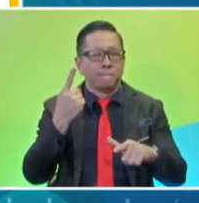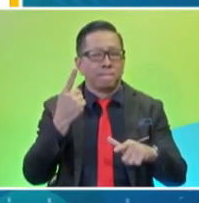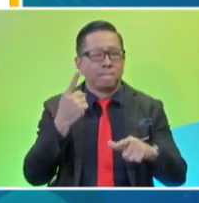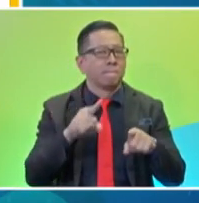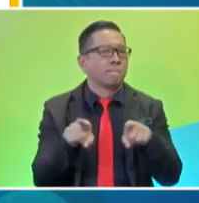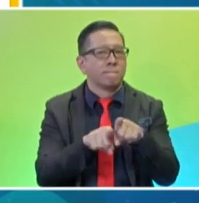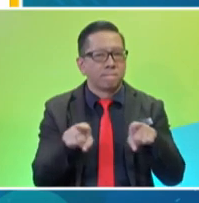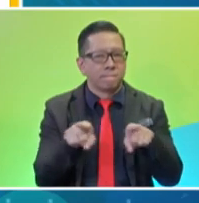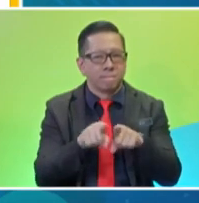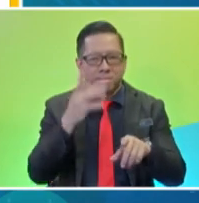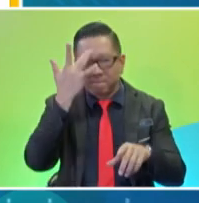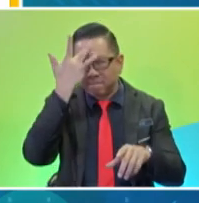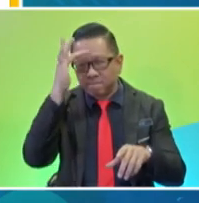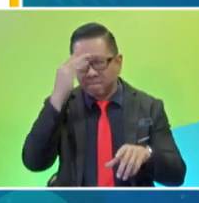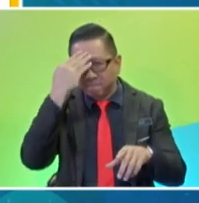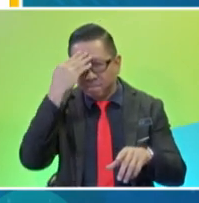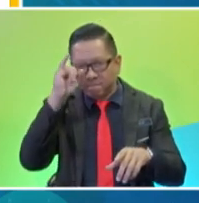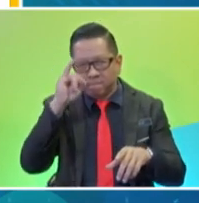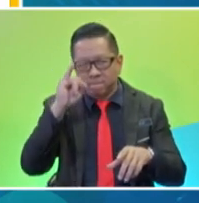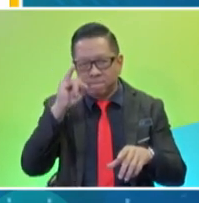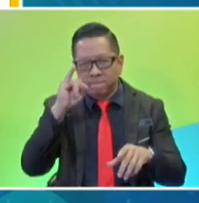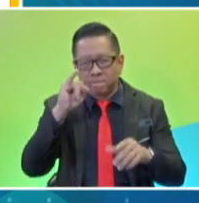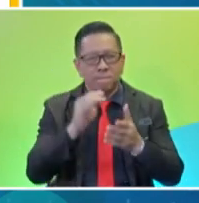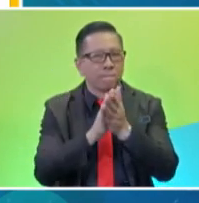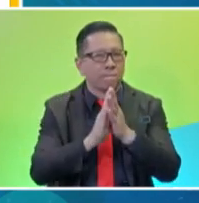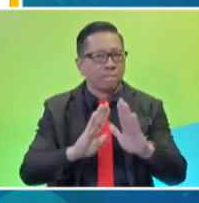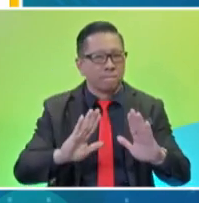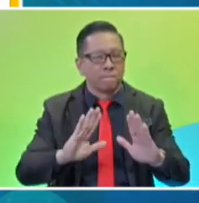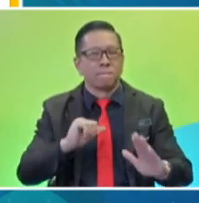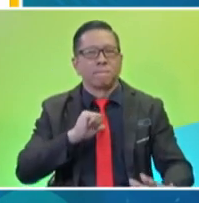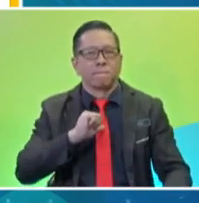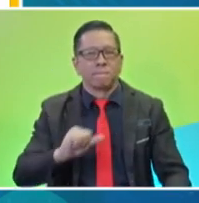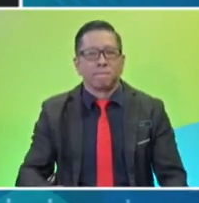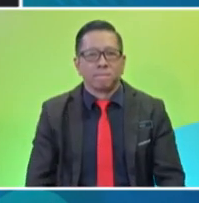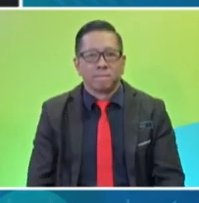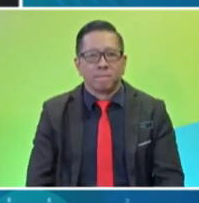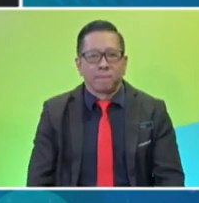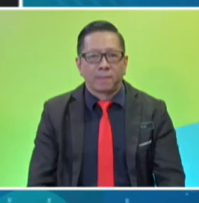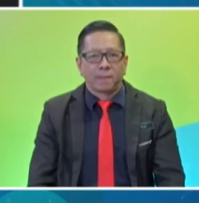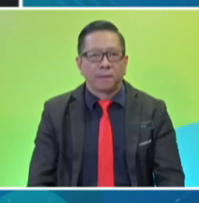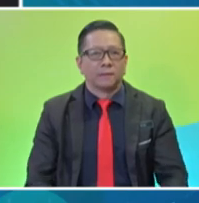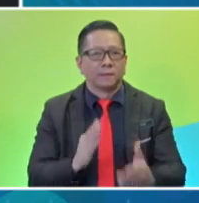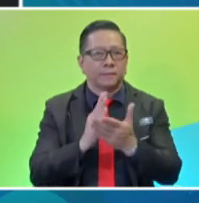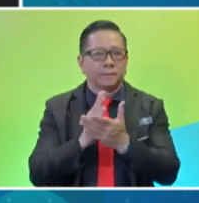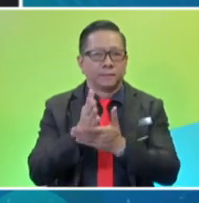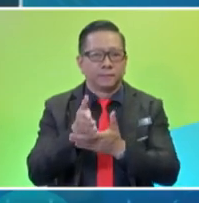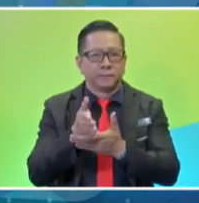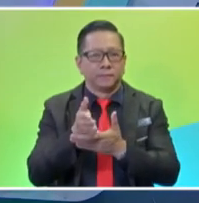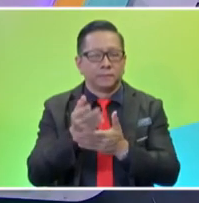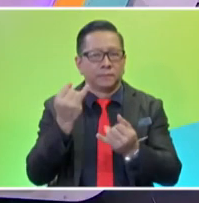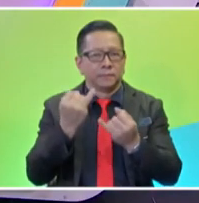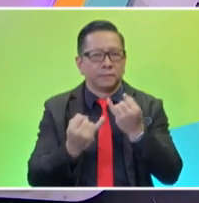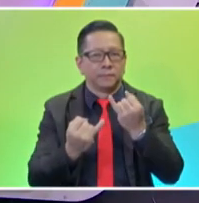dengan cara membuat bela-bela diri untuk menyelamatkan diri oke baiklah seterusnya yang